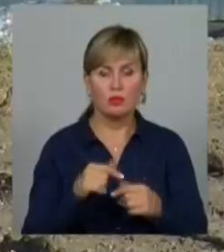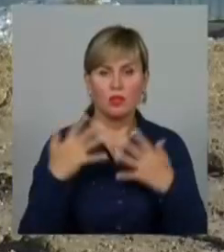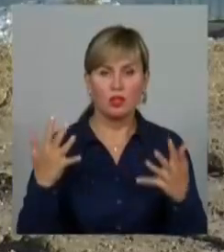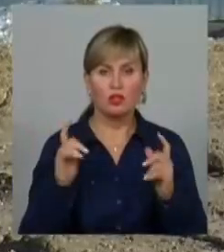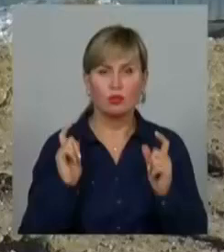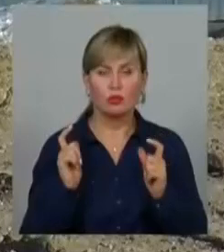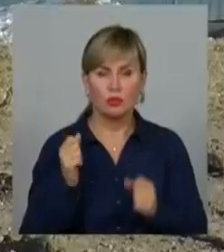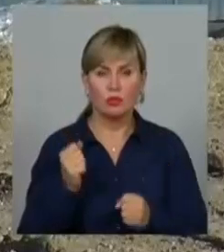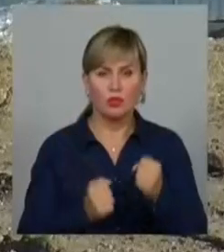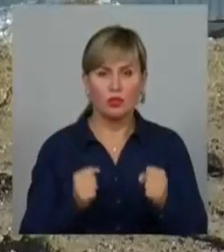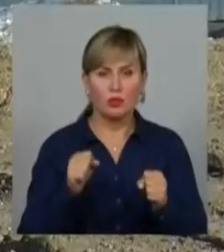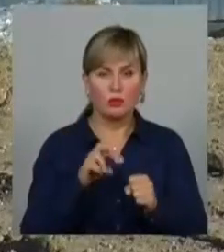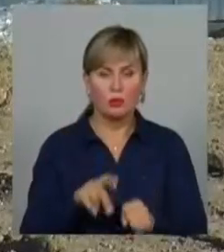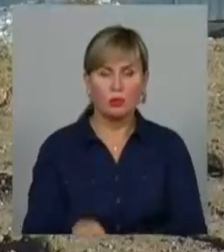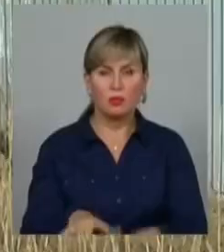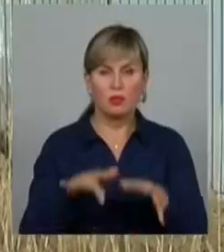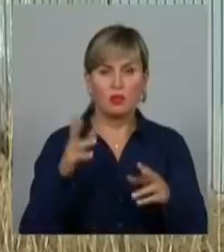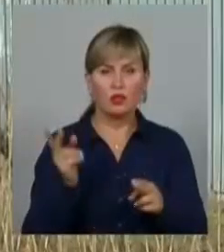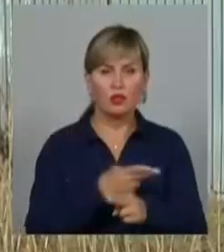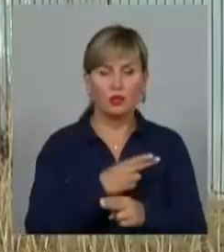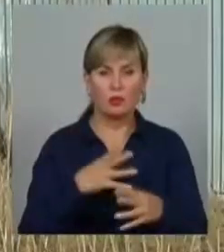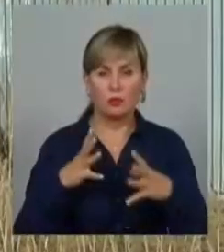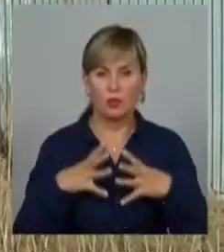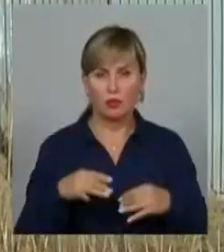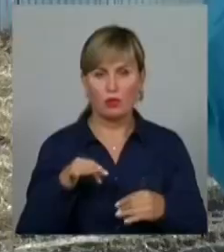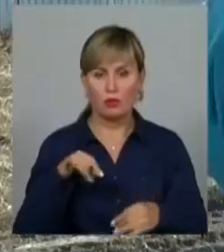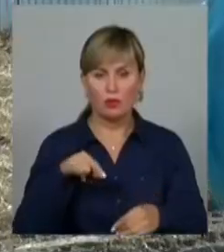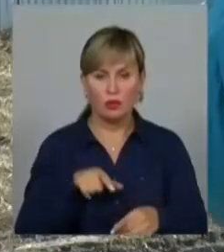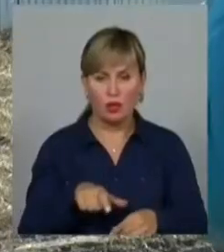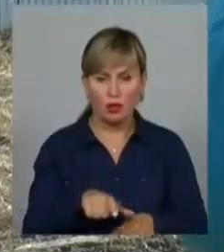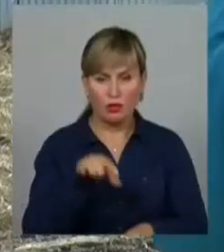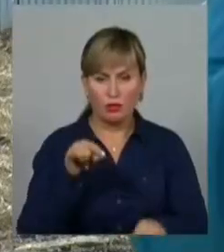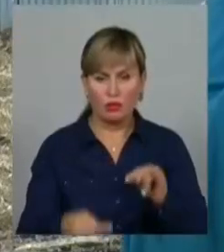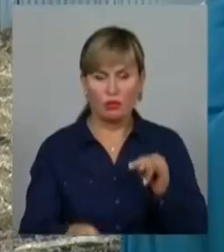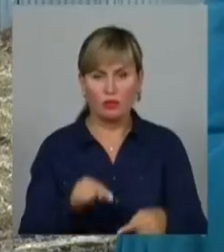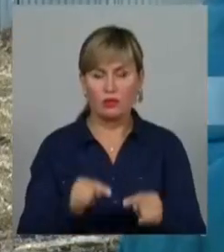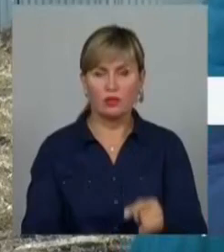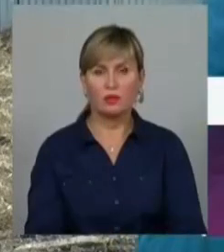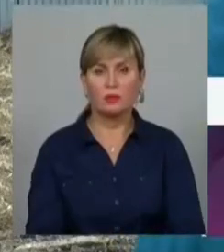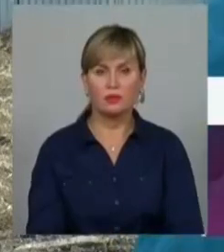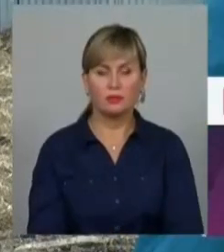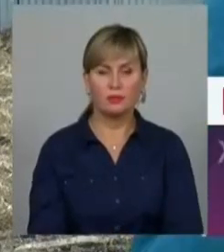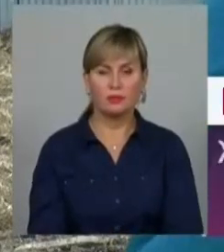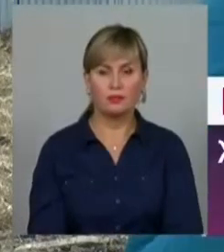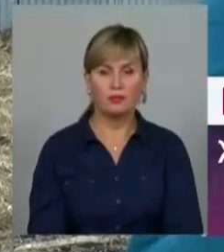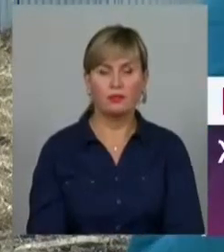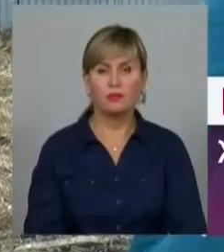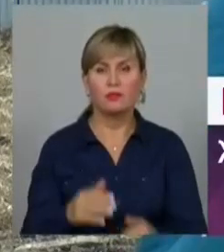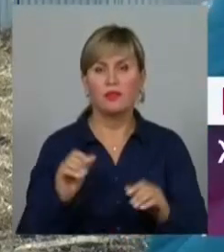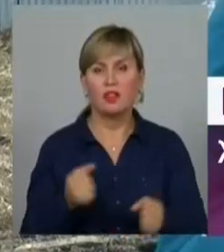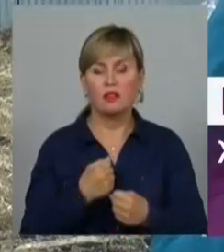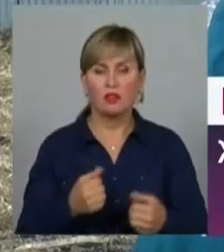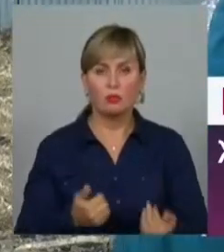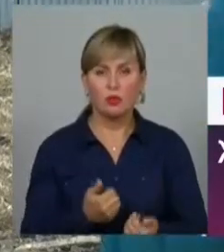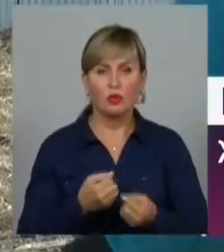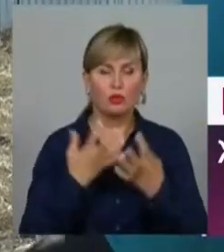машины поднимают пыль, лишают покоя и разбивают дорогу. Полова летит, дышать невозможно. Ни